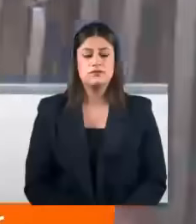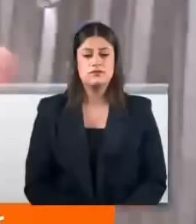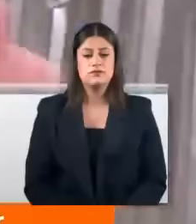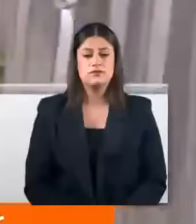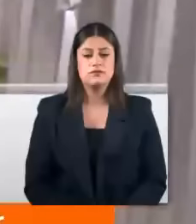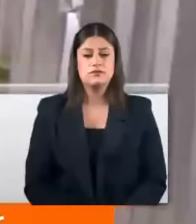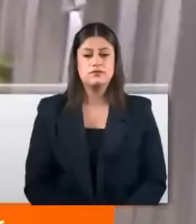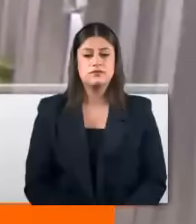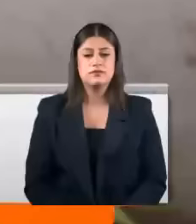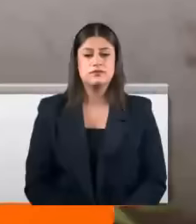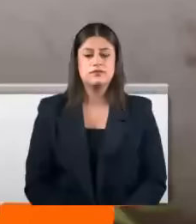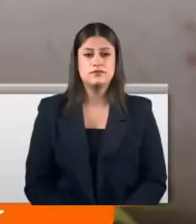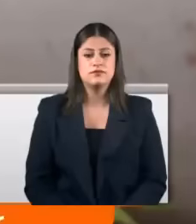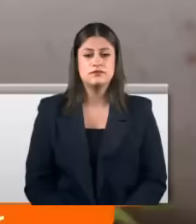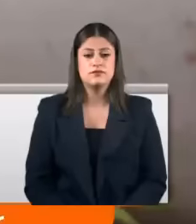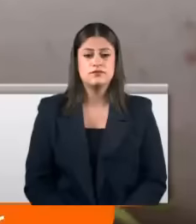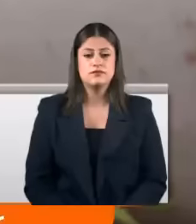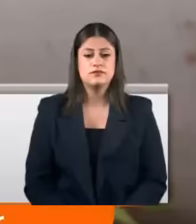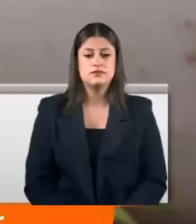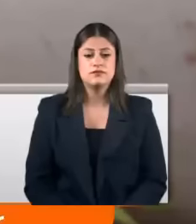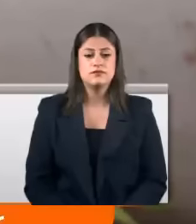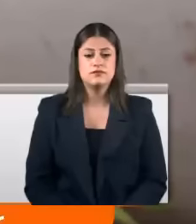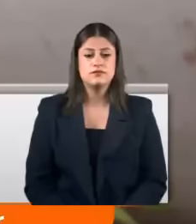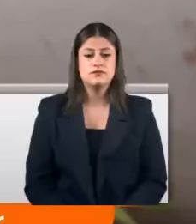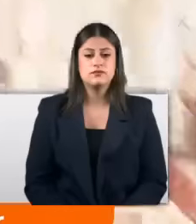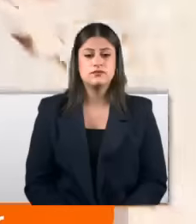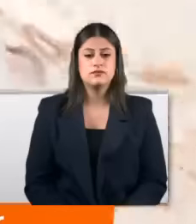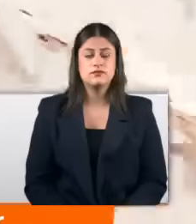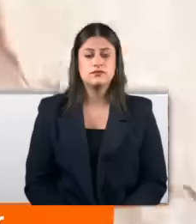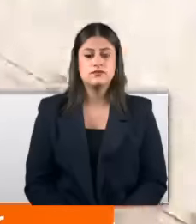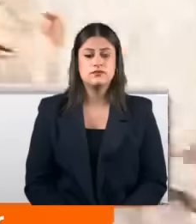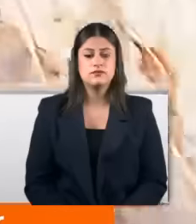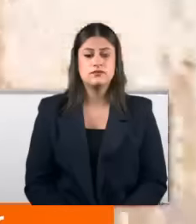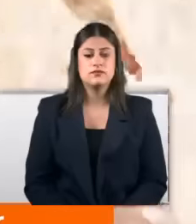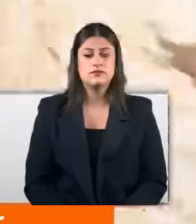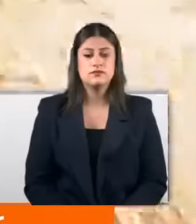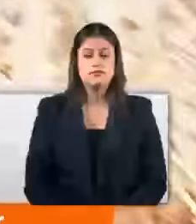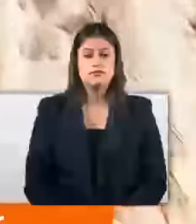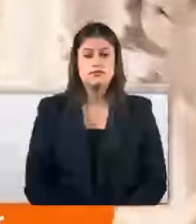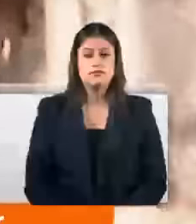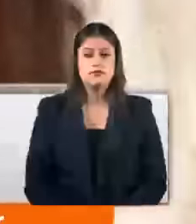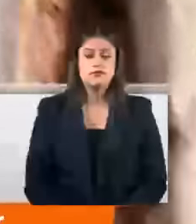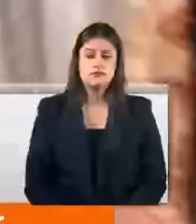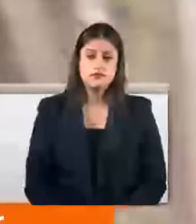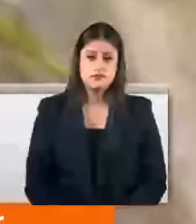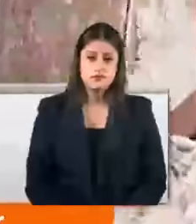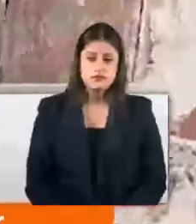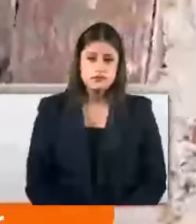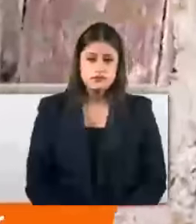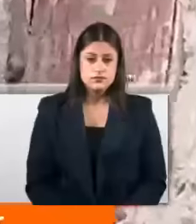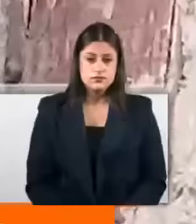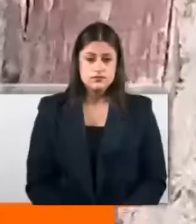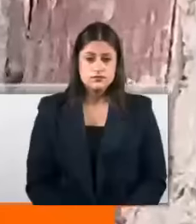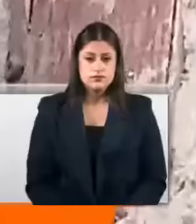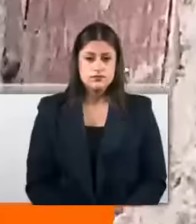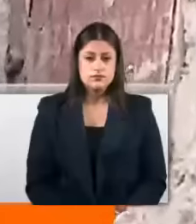Bu tam anlamıyla bir rezillik. Buradan düştüm. Bacağımda da hala izi var zaten. Platin mi